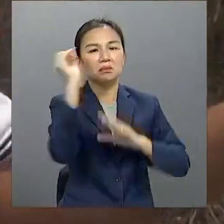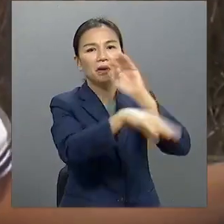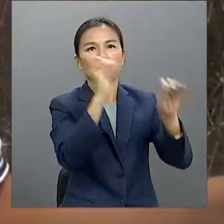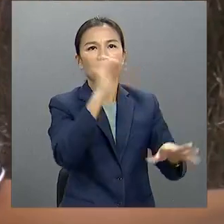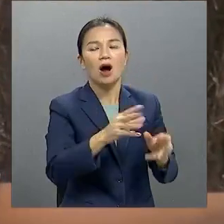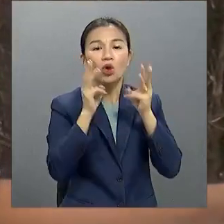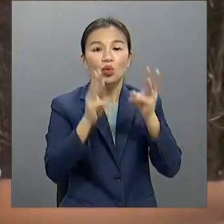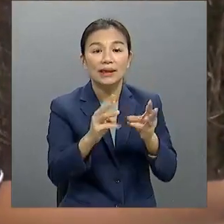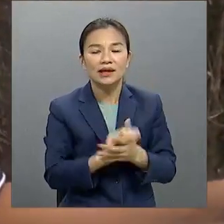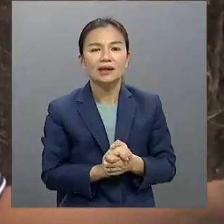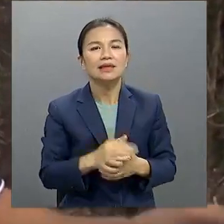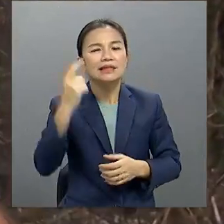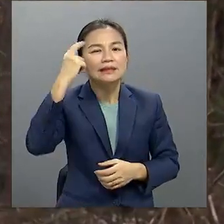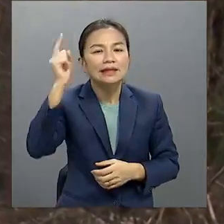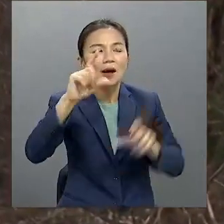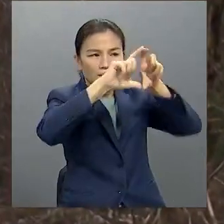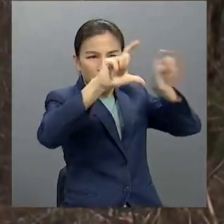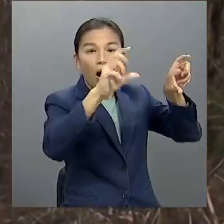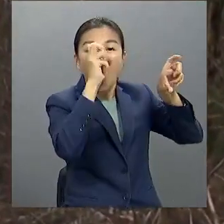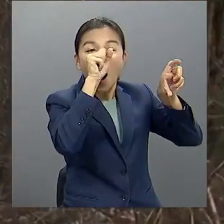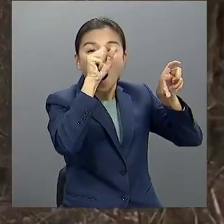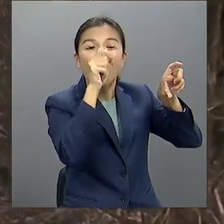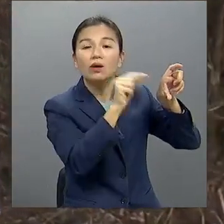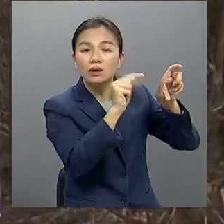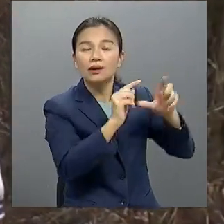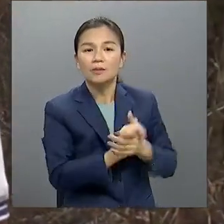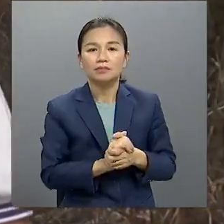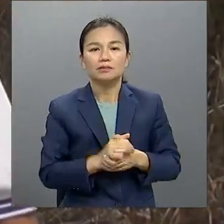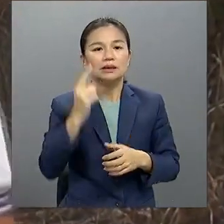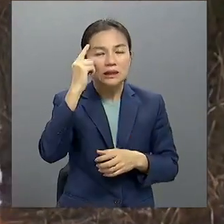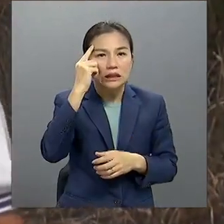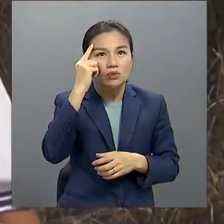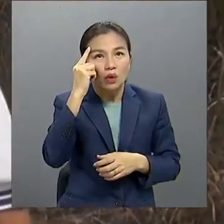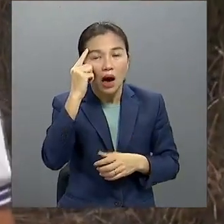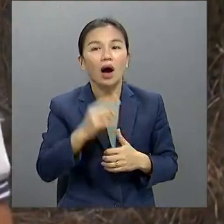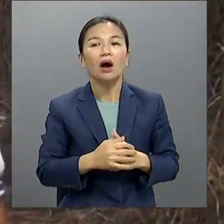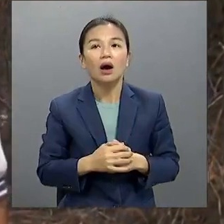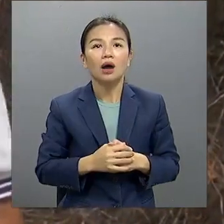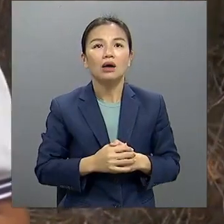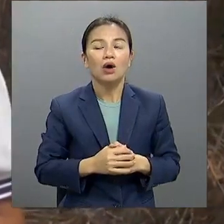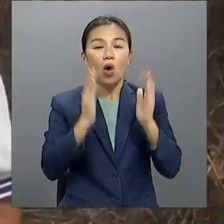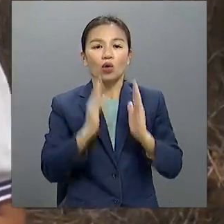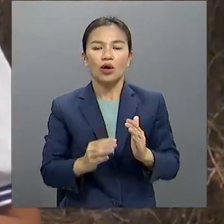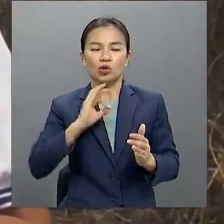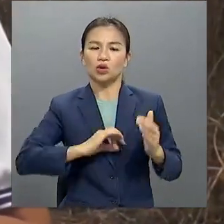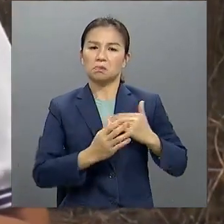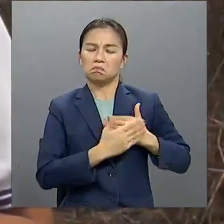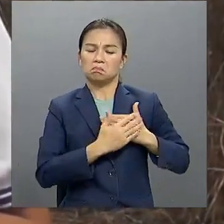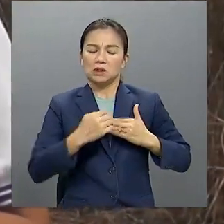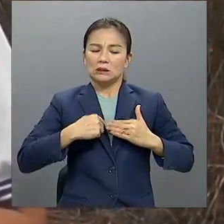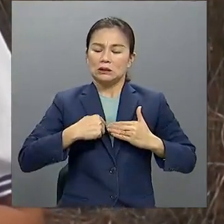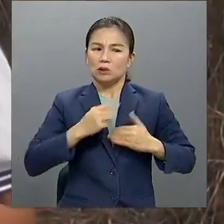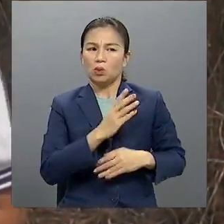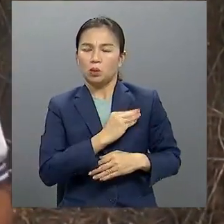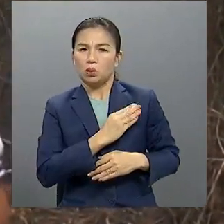ติดป้ายในลักษณะนี้ดูบ้างนะครับเผื่อที่ว่ามันจะไปทำให้คนเกิดจิตสำนึกอะไรขึ้นมาบ้างนะครับเนาะ